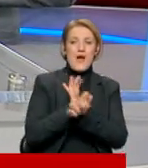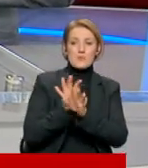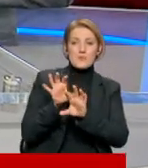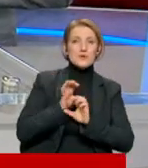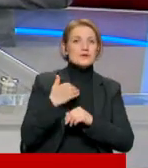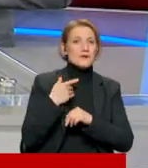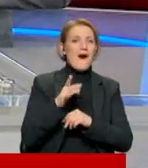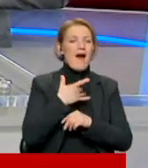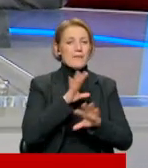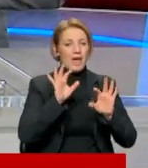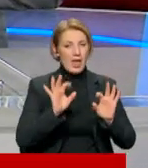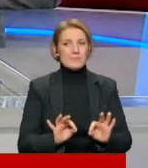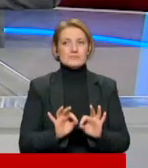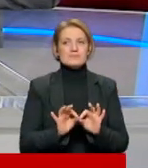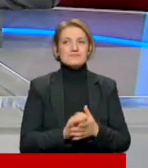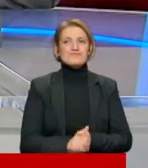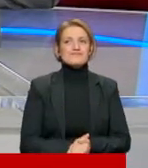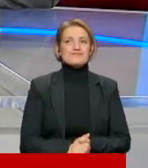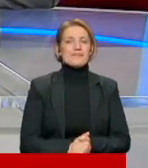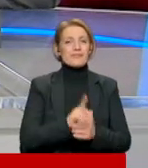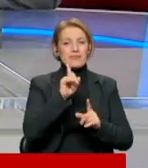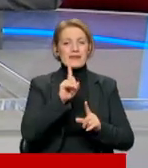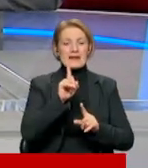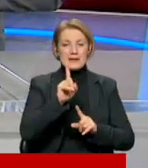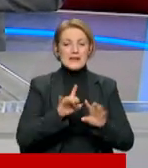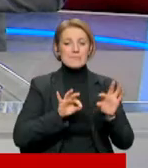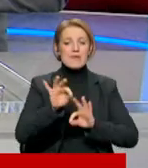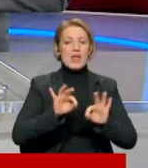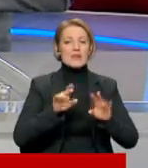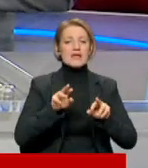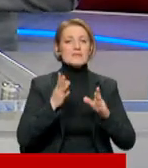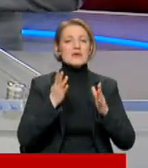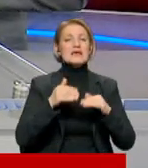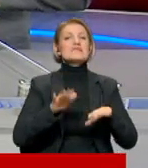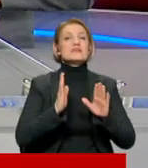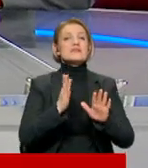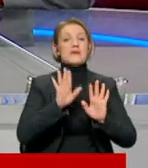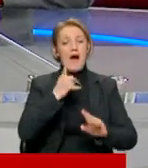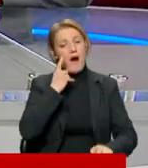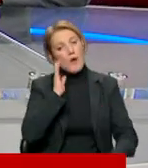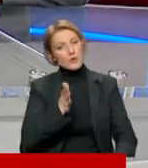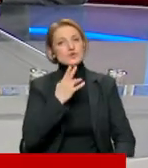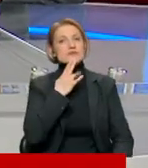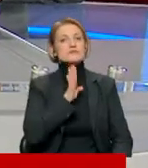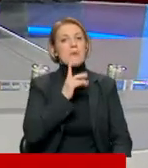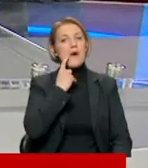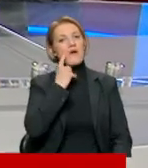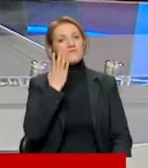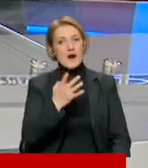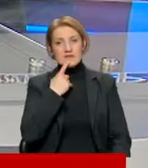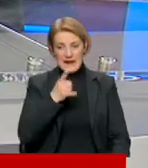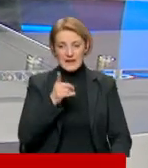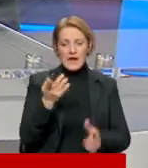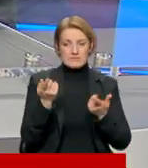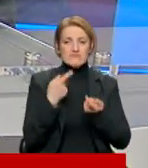Mükemmel. hep bir şey ilk planladığın gibi gitmezse olsun hayırlısı vardır kızım derdi ve devam edersin. Yani yapmaya